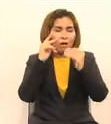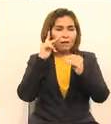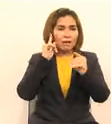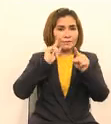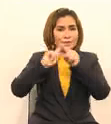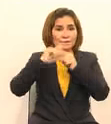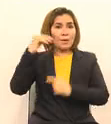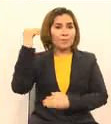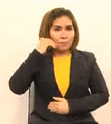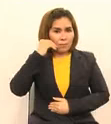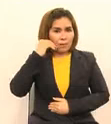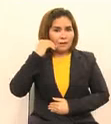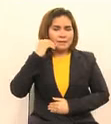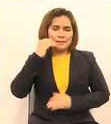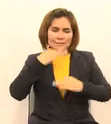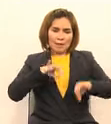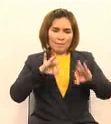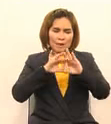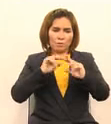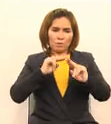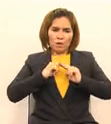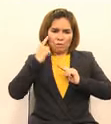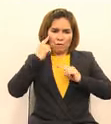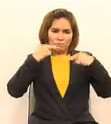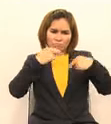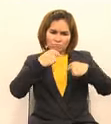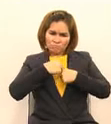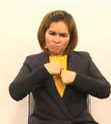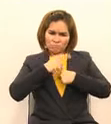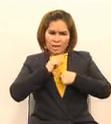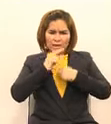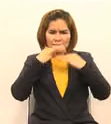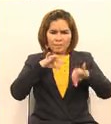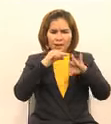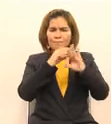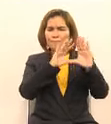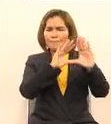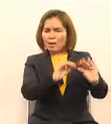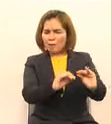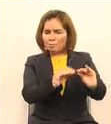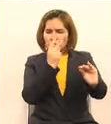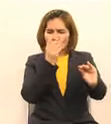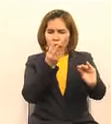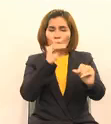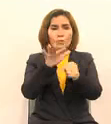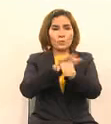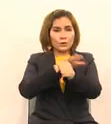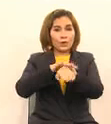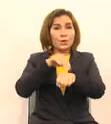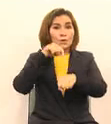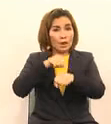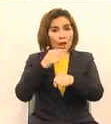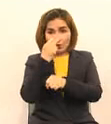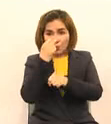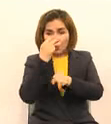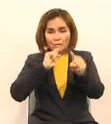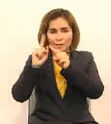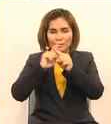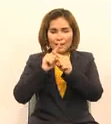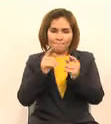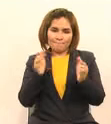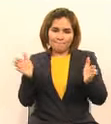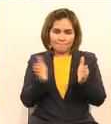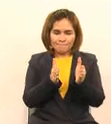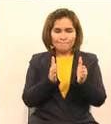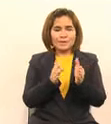นเกินไปอาจจะต้องถามตัวเองครับว่าอาจจะต้องถึงเวลาที่ต้องดูสื่อน้อยลงนะครับลดระยะเวลาในการดูต่างๆนะครับ